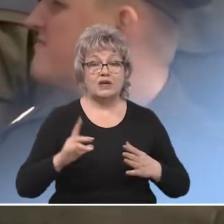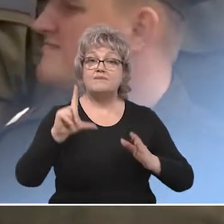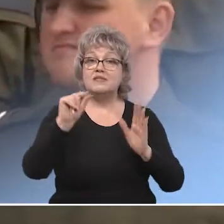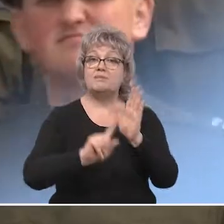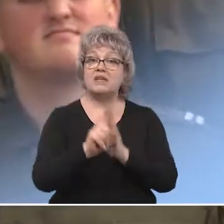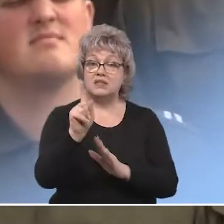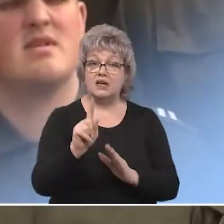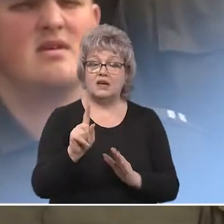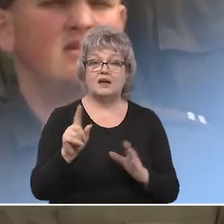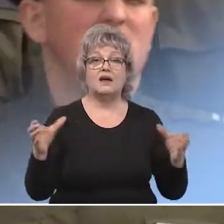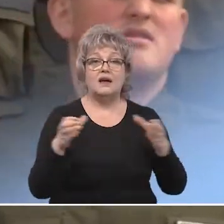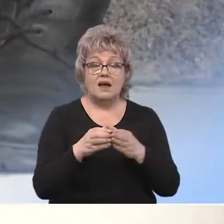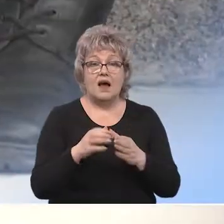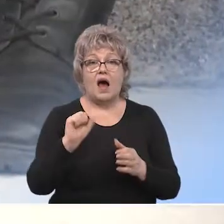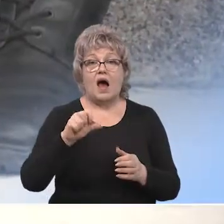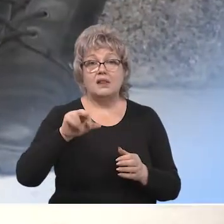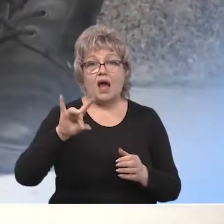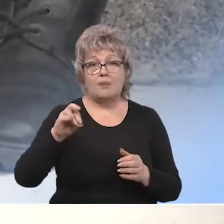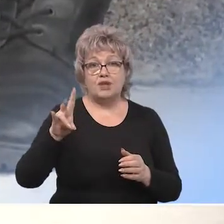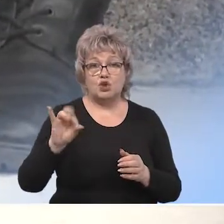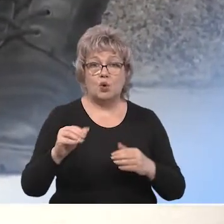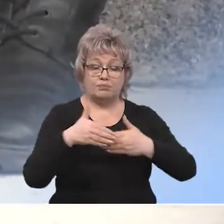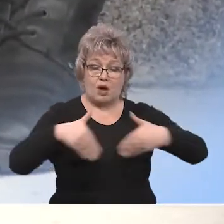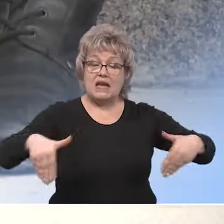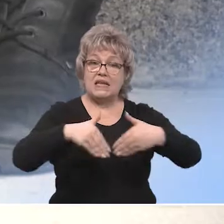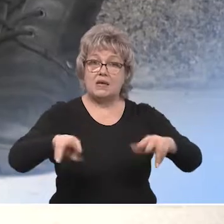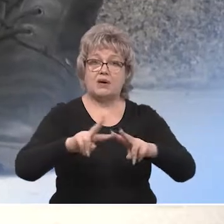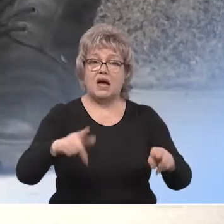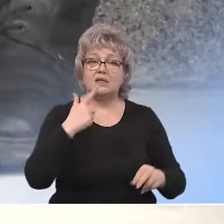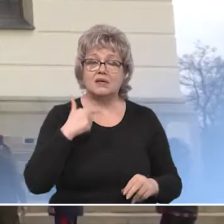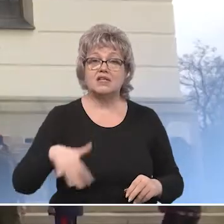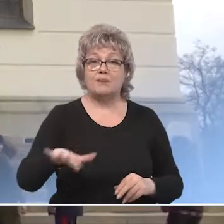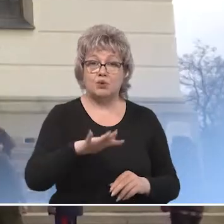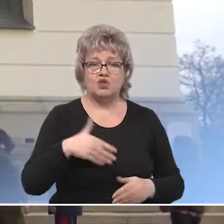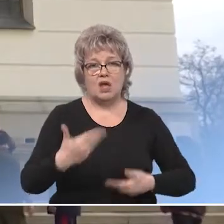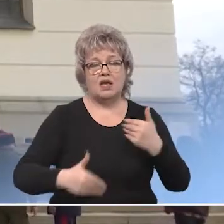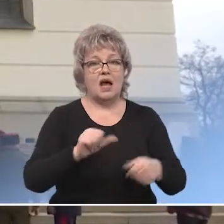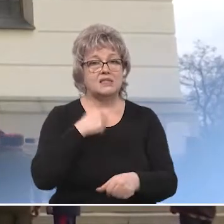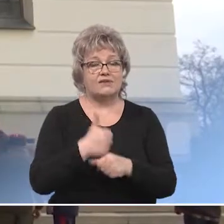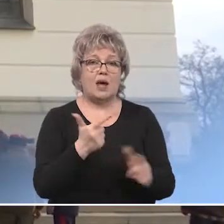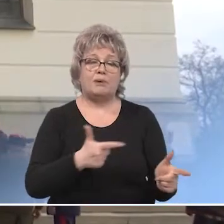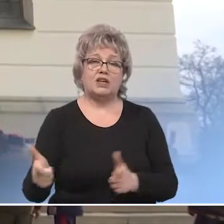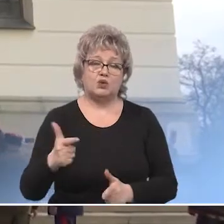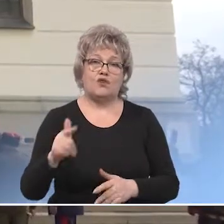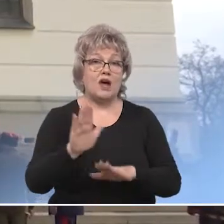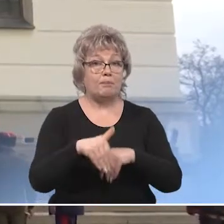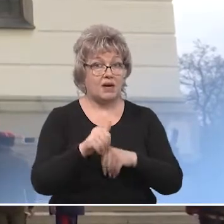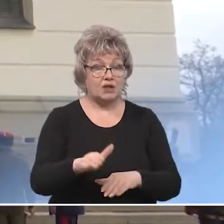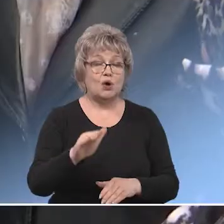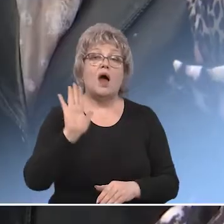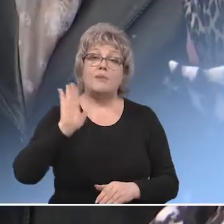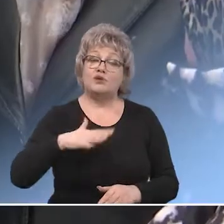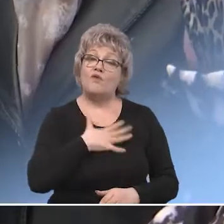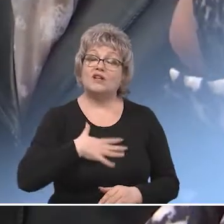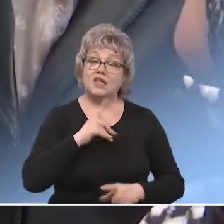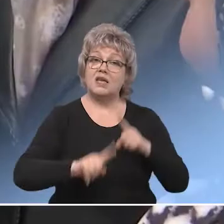И с понедельника уже в Таманской дивизии Валабина по четким линиям, как на Красной площади, пойдет основная подготовка к параду. А